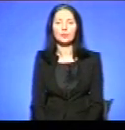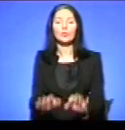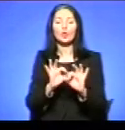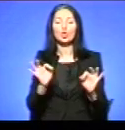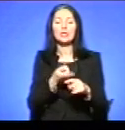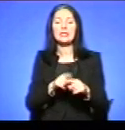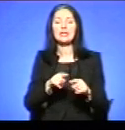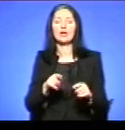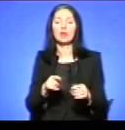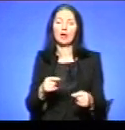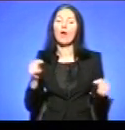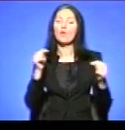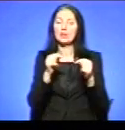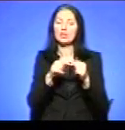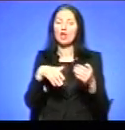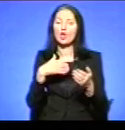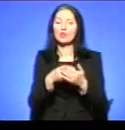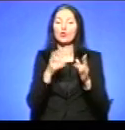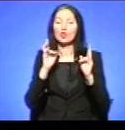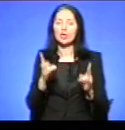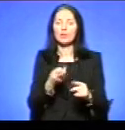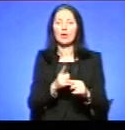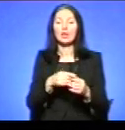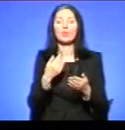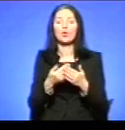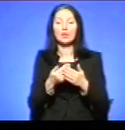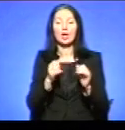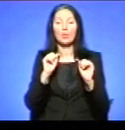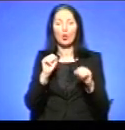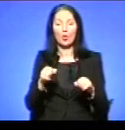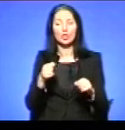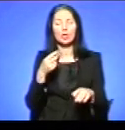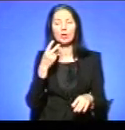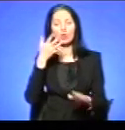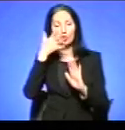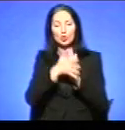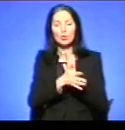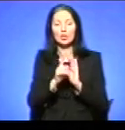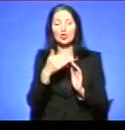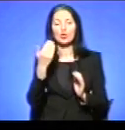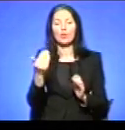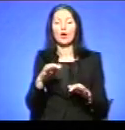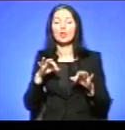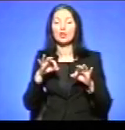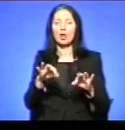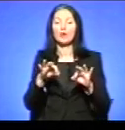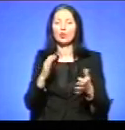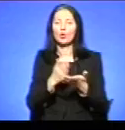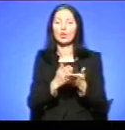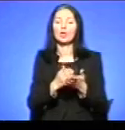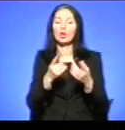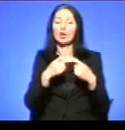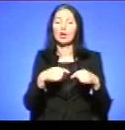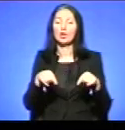Розкажіть, як грабіжники визначають свою жертву? За якими ознаками можна помітити, що ваше авто є в зоні ризику?